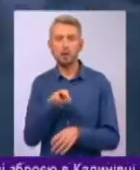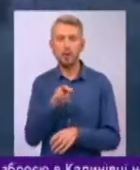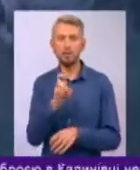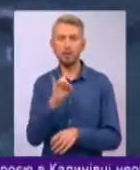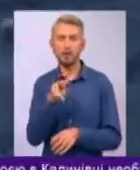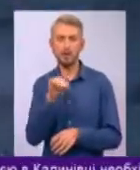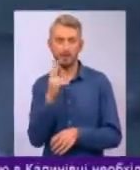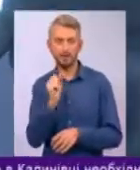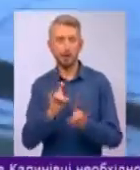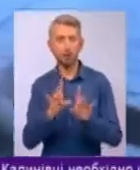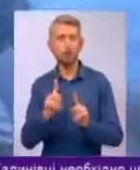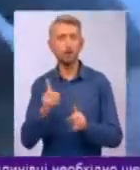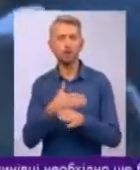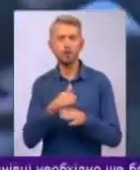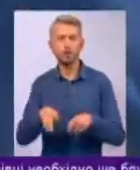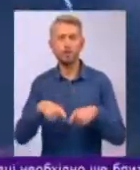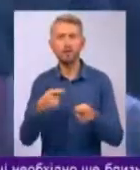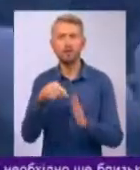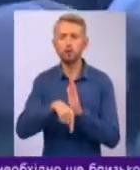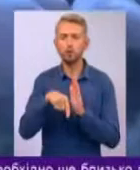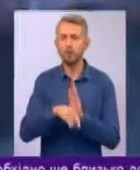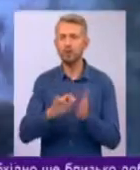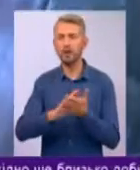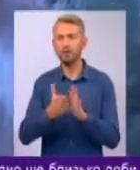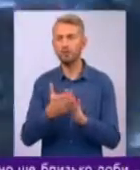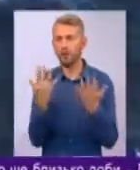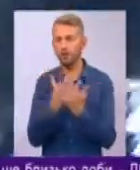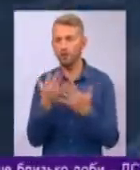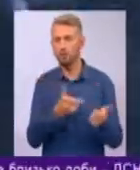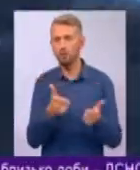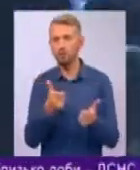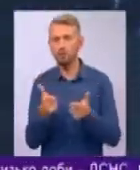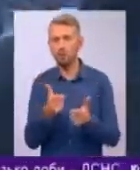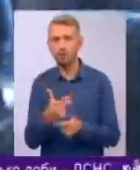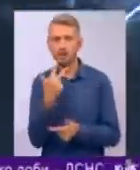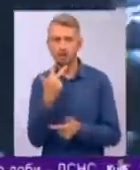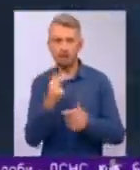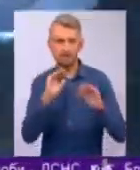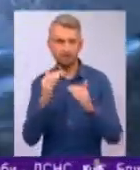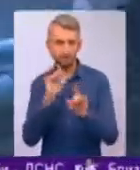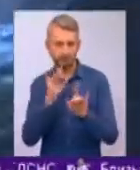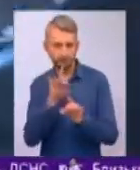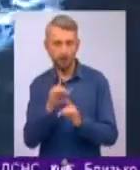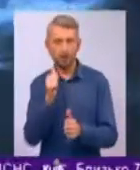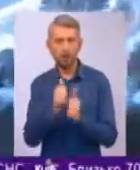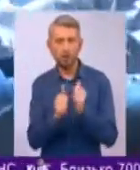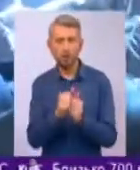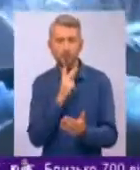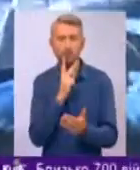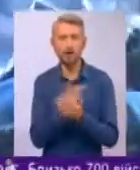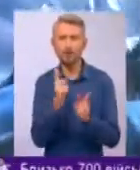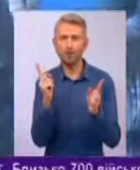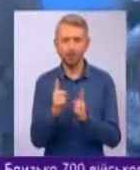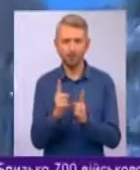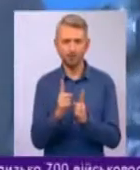Берлінська розповідає, аби частково передати сутність та атмосферу фільму, підготували три тизери. У кожному з них висвітлюються короткі фрагменти